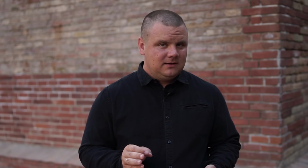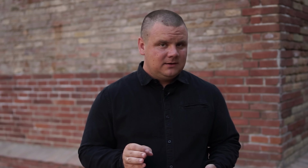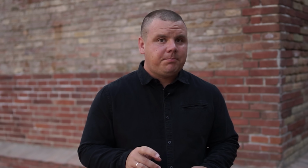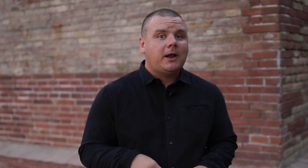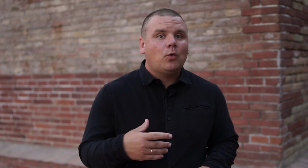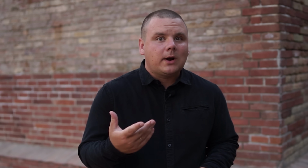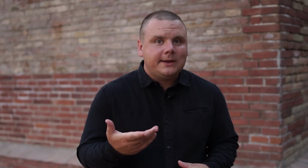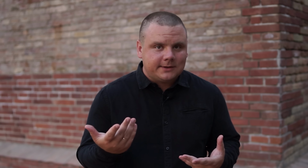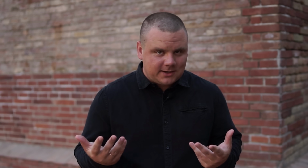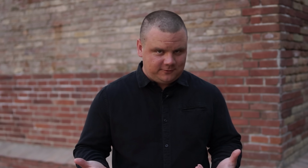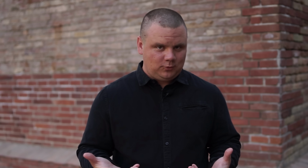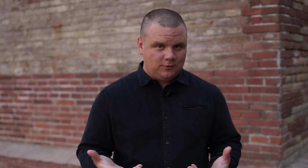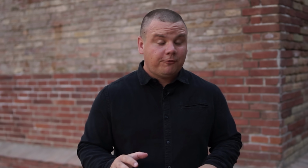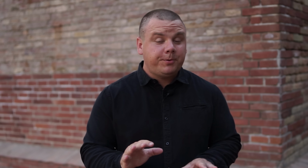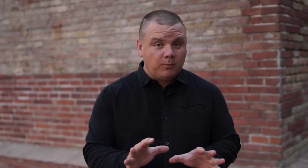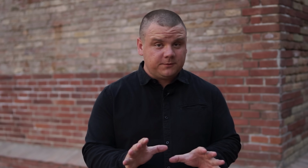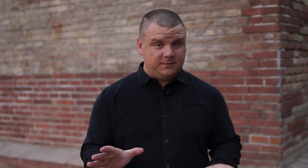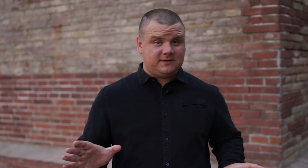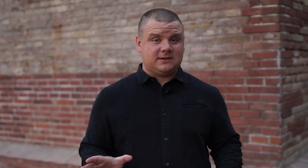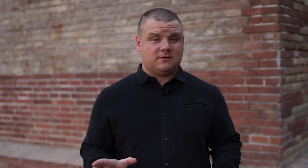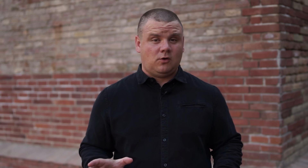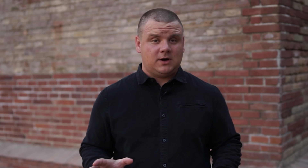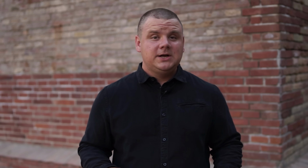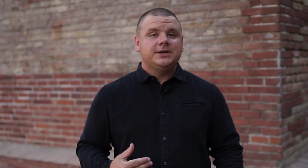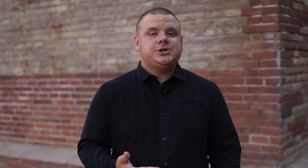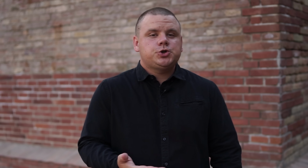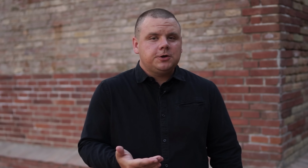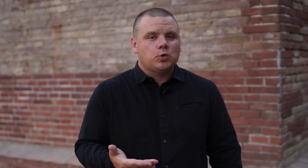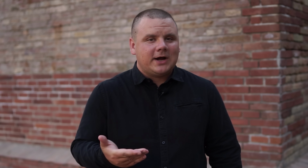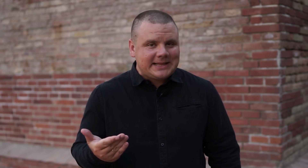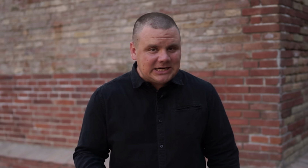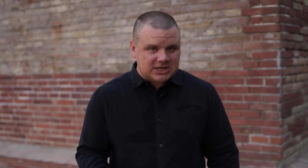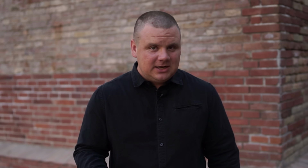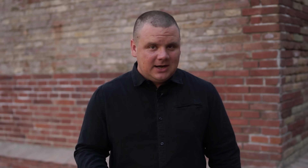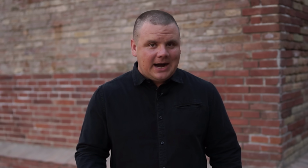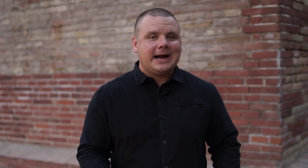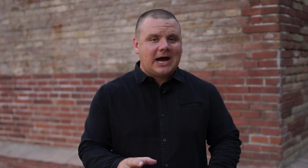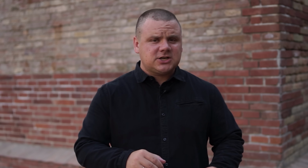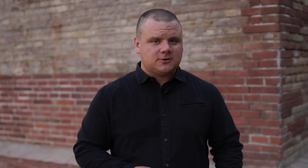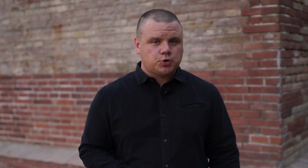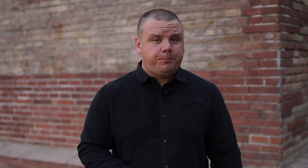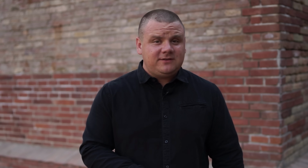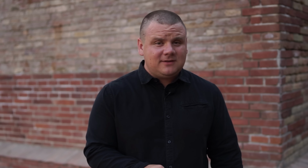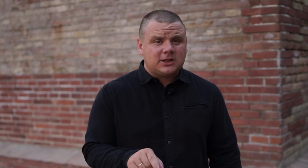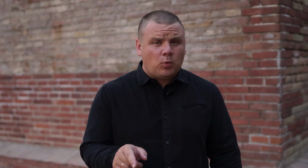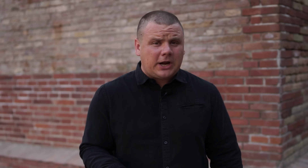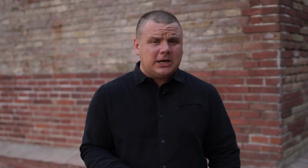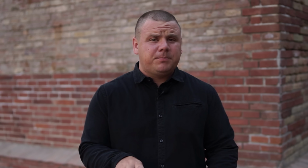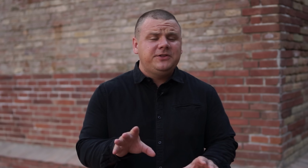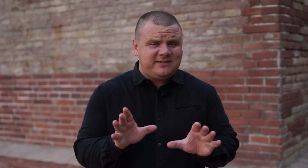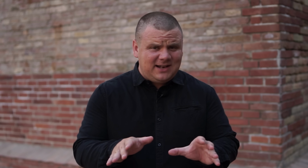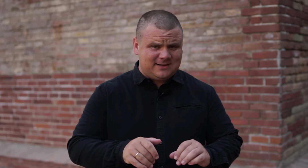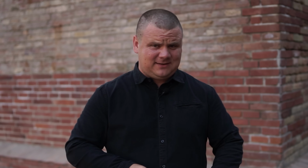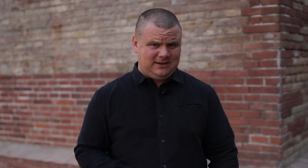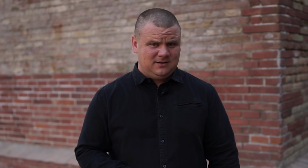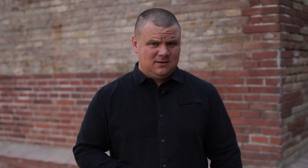Россия, напала Украина на Россию. В прямом смысле этого слова. Еще немного дальше окажется, что президентом Украины